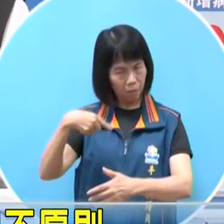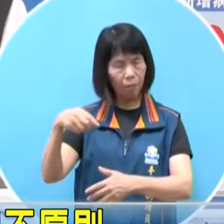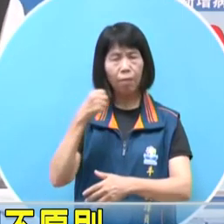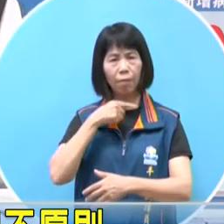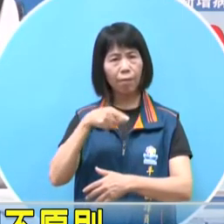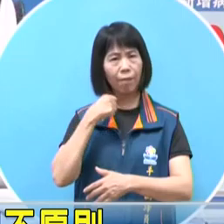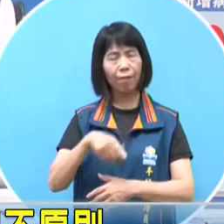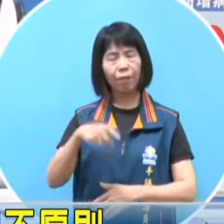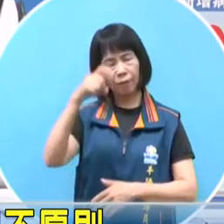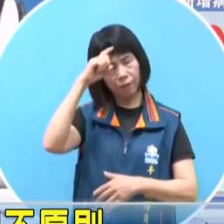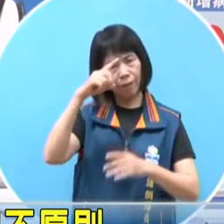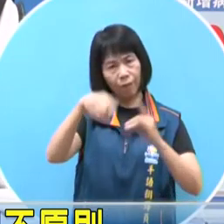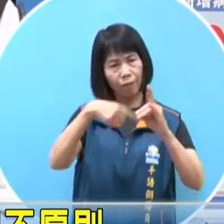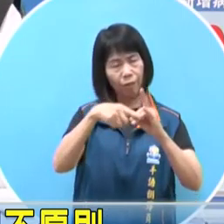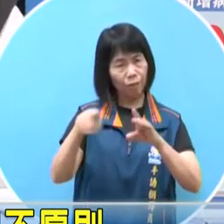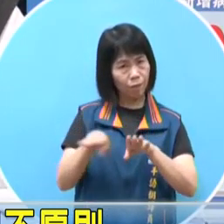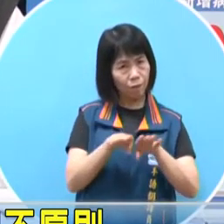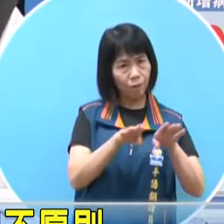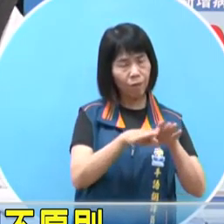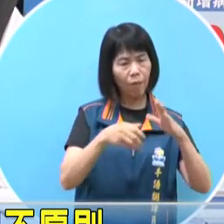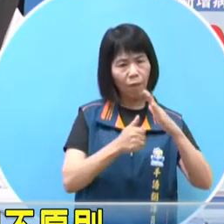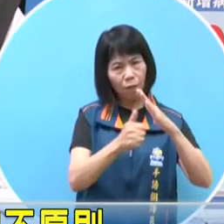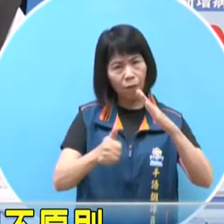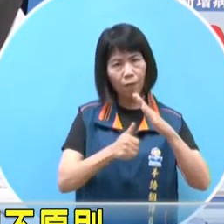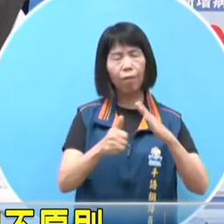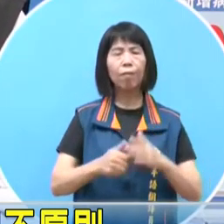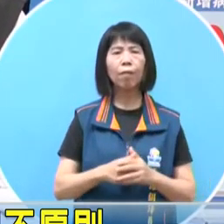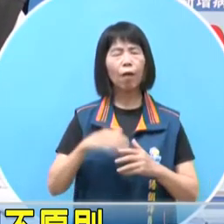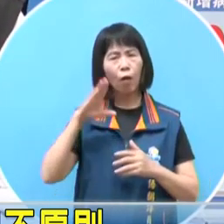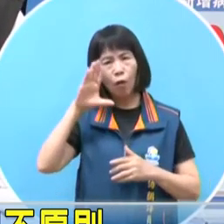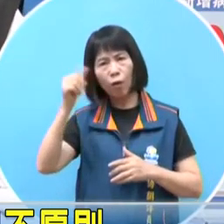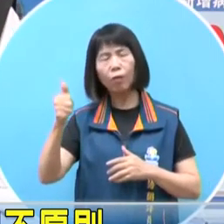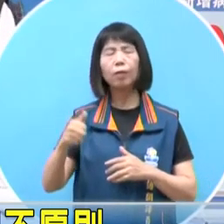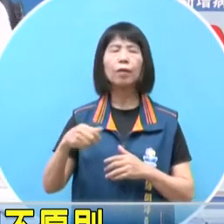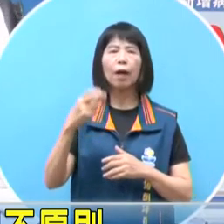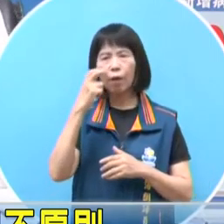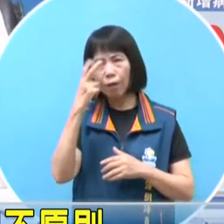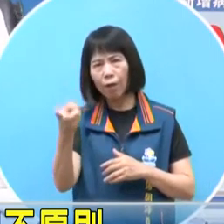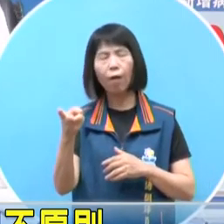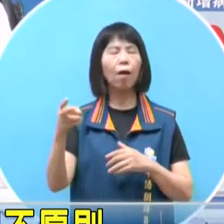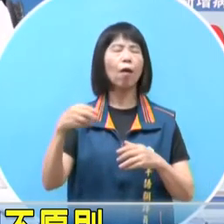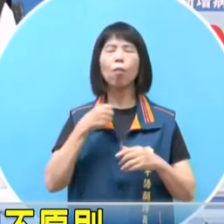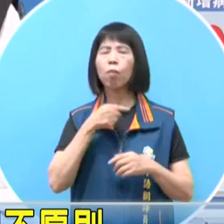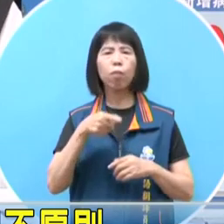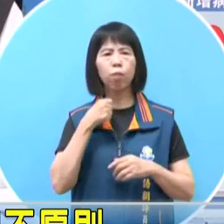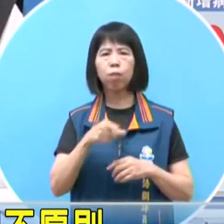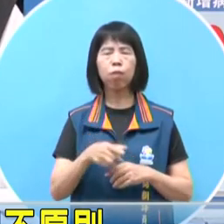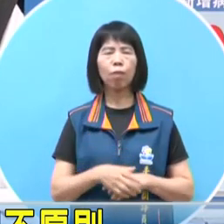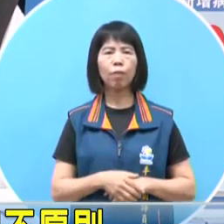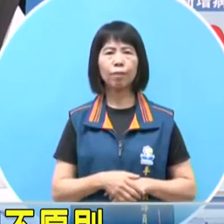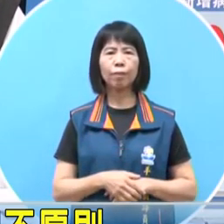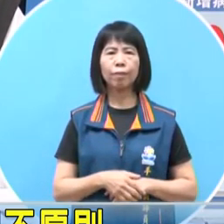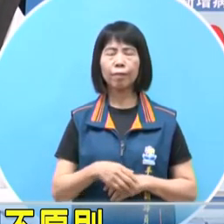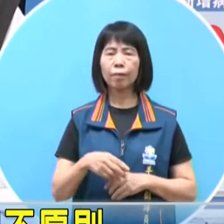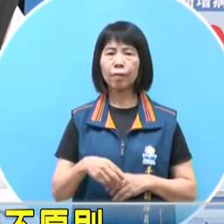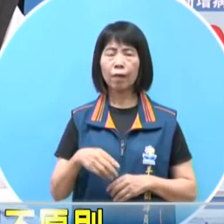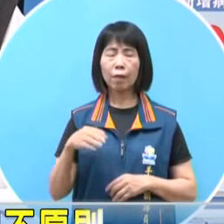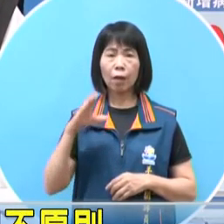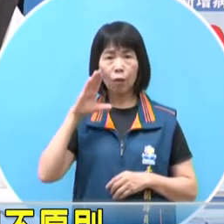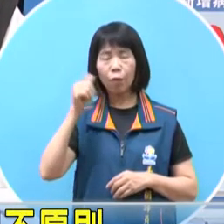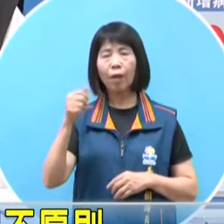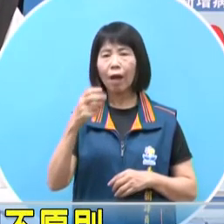望大家端午宅在家，不返乡、不探亲、不访友、不串门。不返乡、不